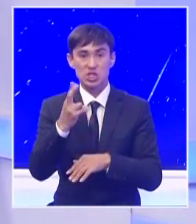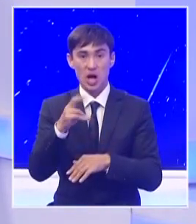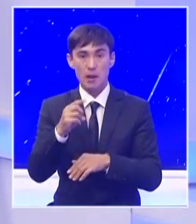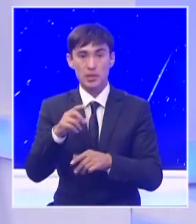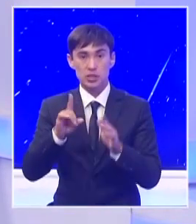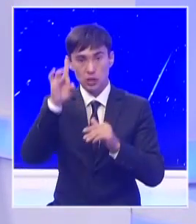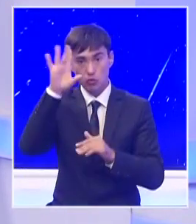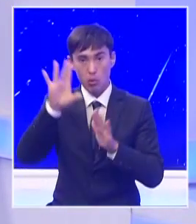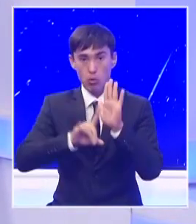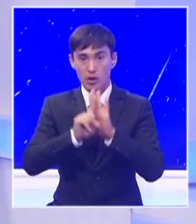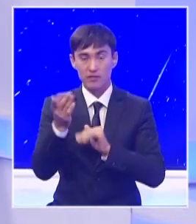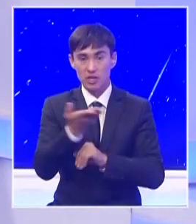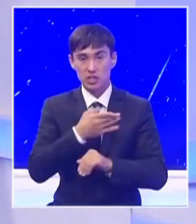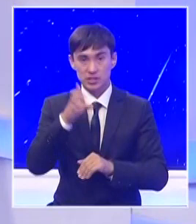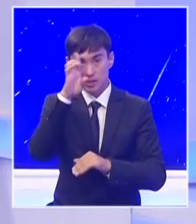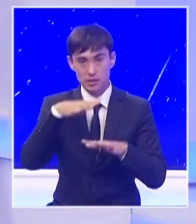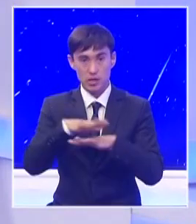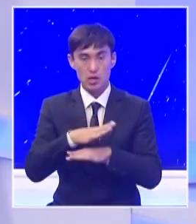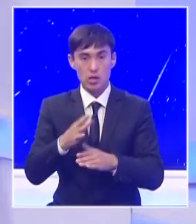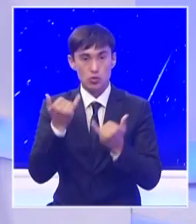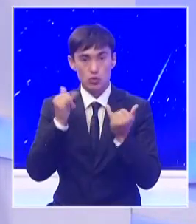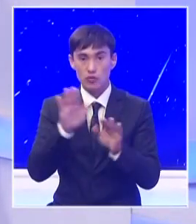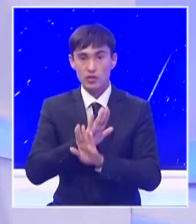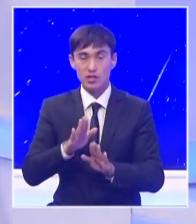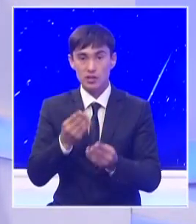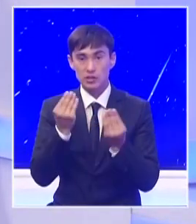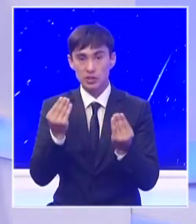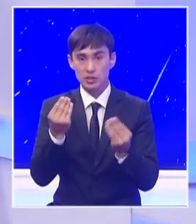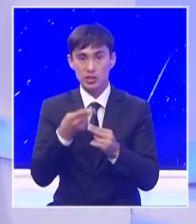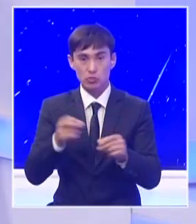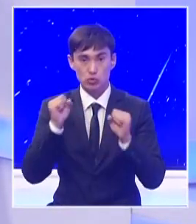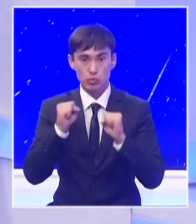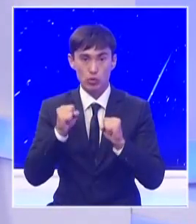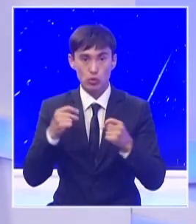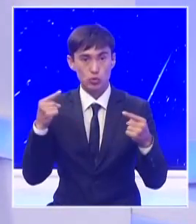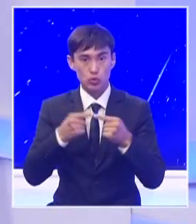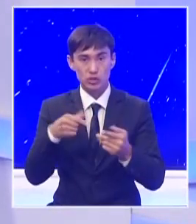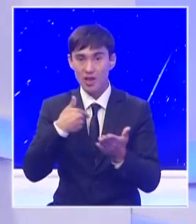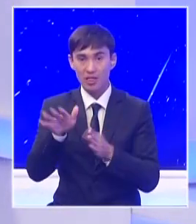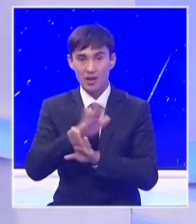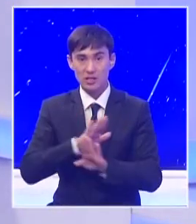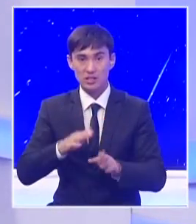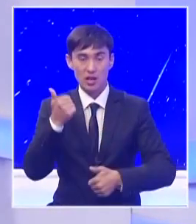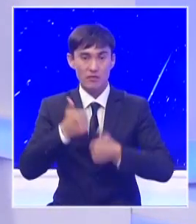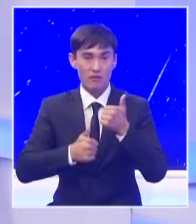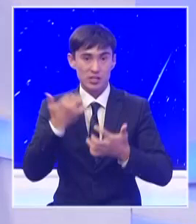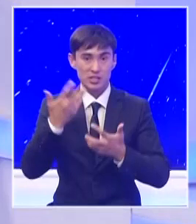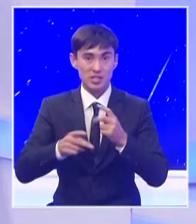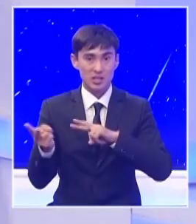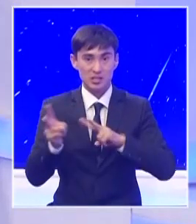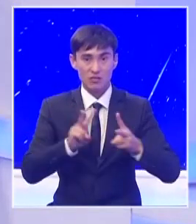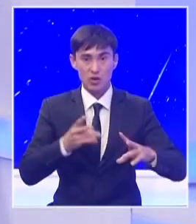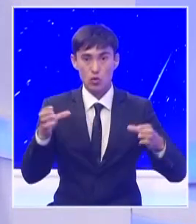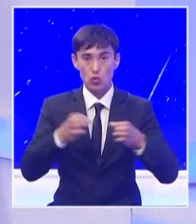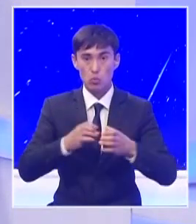становится популярной и в нашей стране. Что неудивительно, в зрелищности этому виду спорта точно не откажешь. Соревнования среди танцевальных